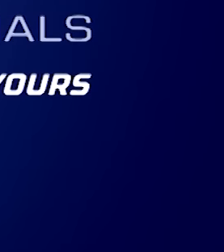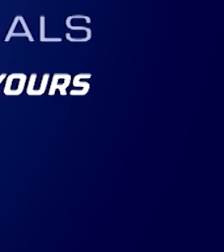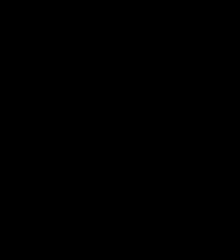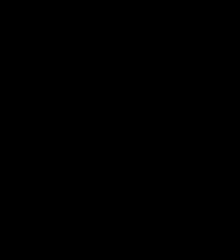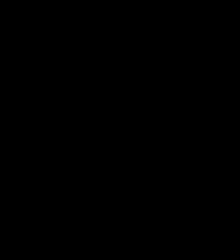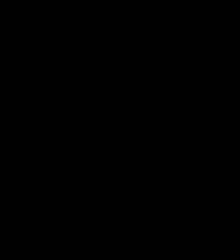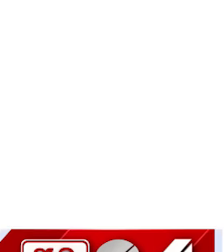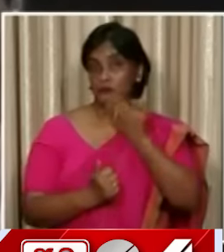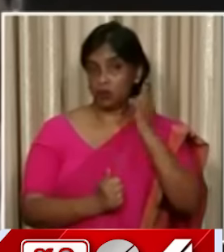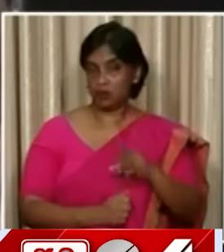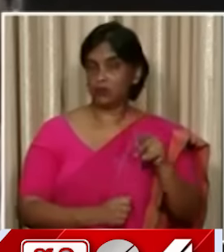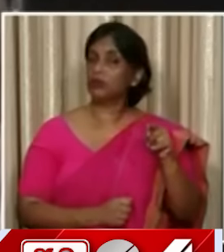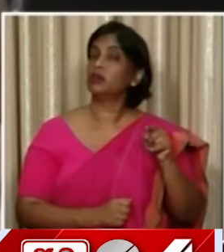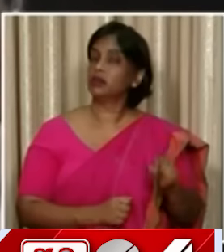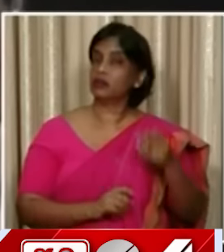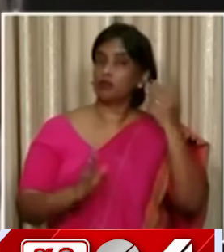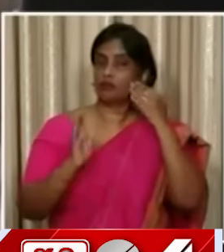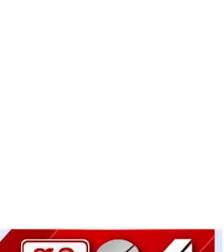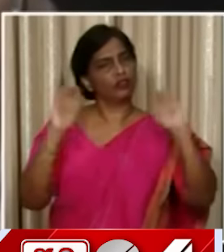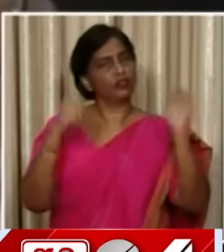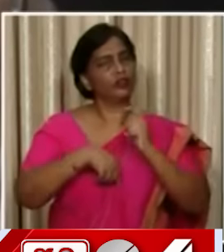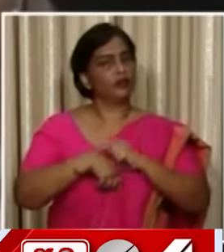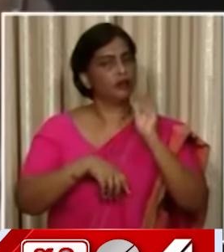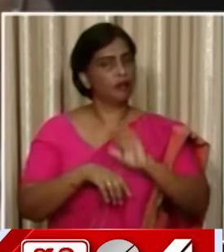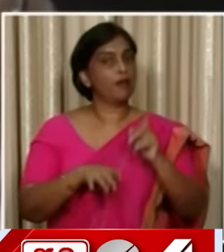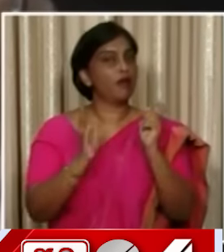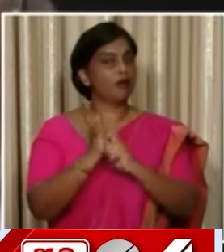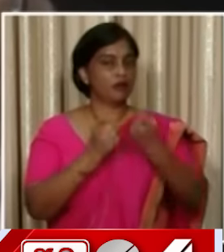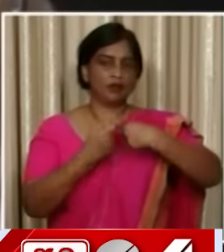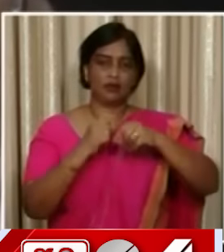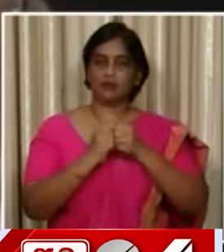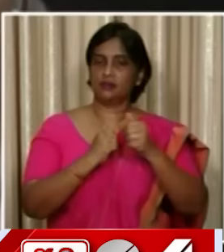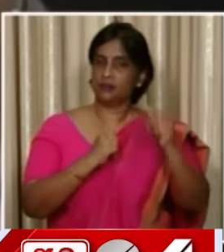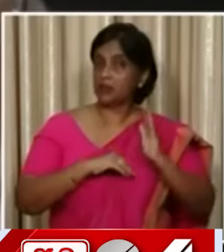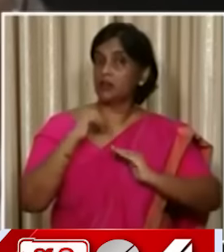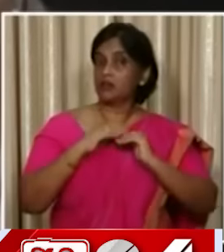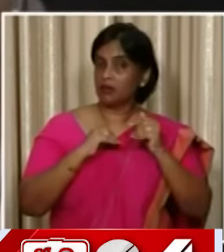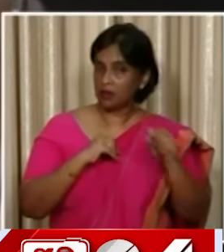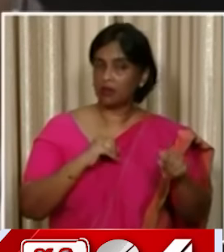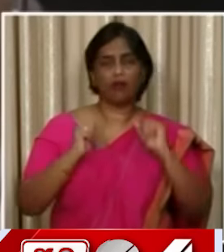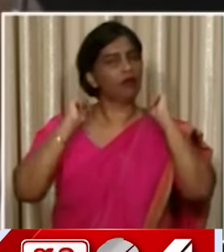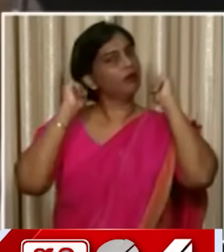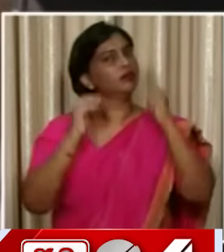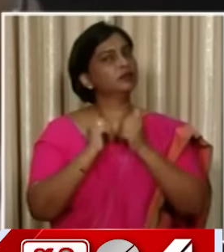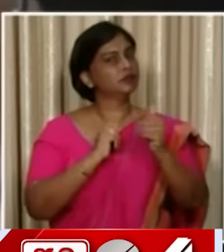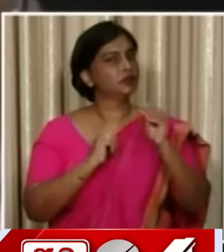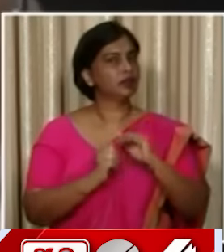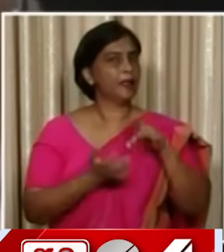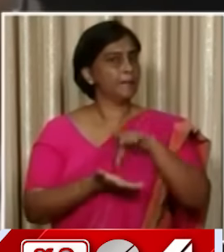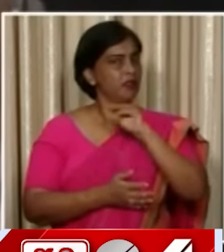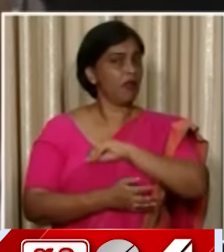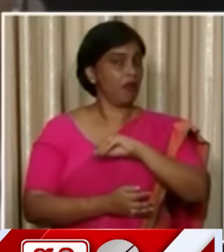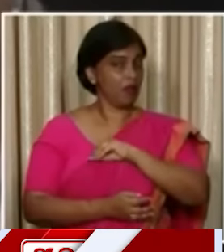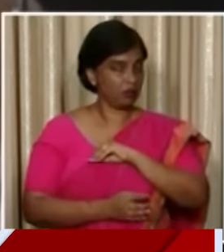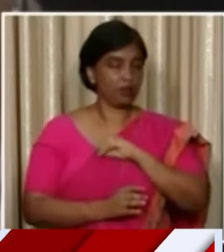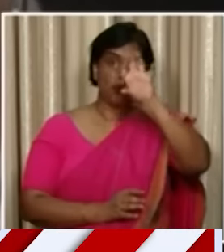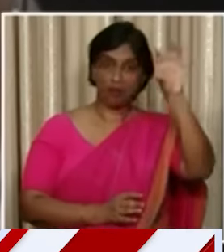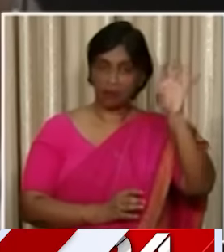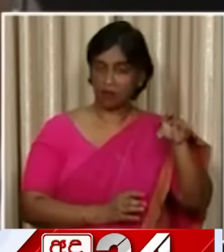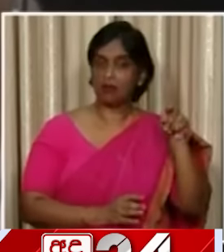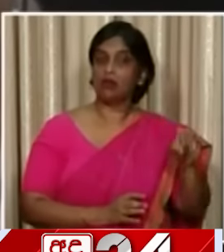yours. මේසා කෙටි කාලයක් තුළ ණය ප්‍රතිගතකරණයේ ක්‍රියාවලිය සාර්ථක කරගත් මැදි ආදායම් ලබන රටවල්